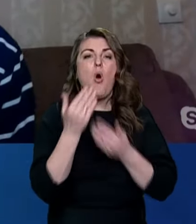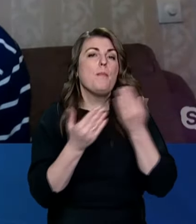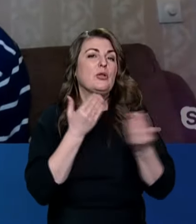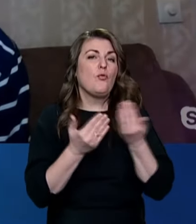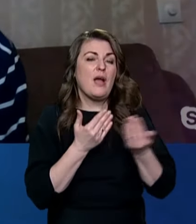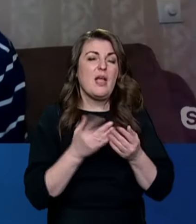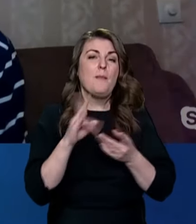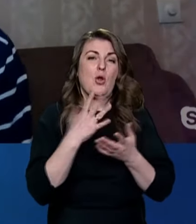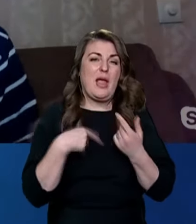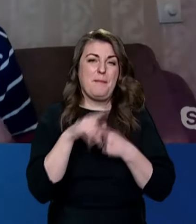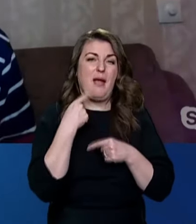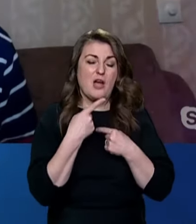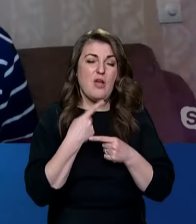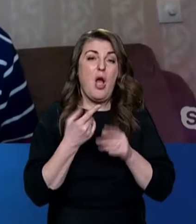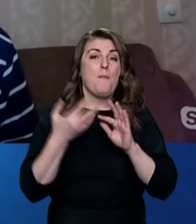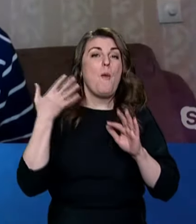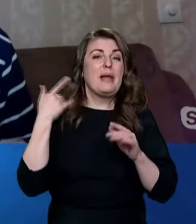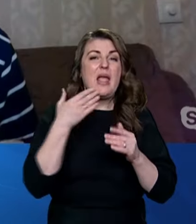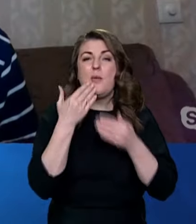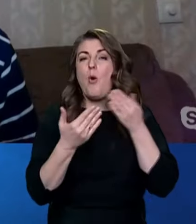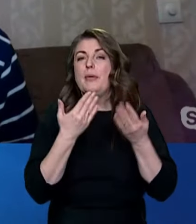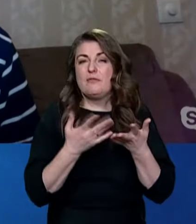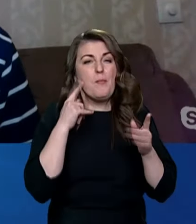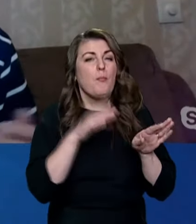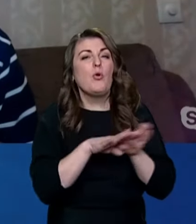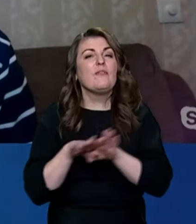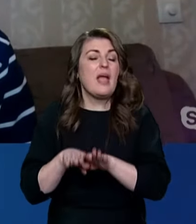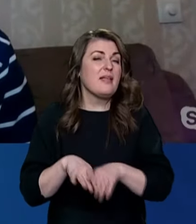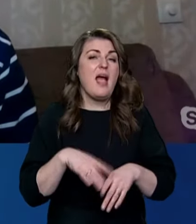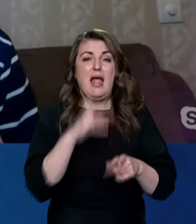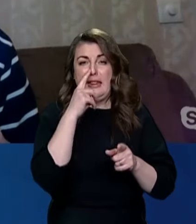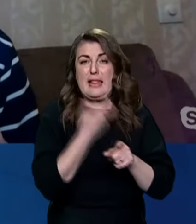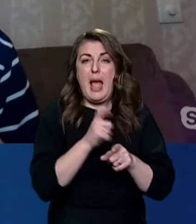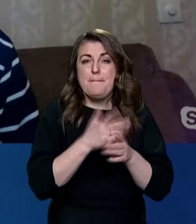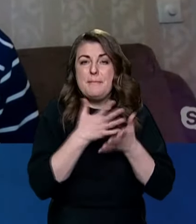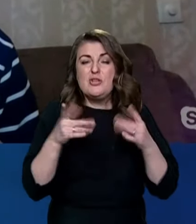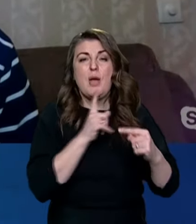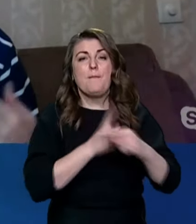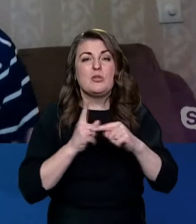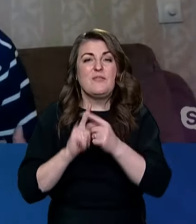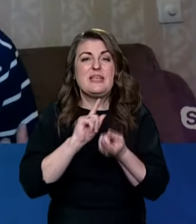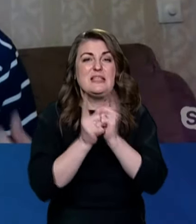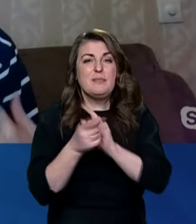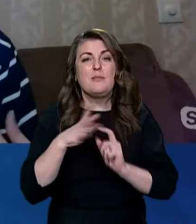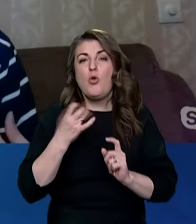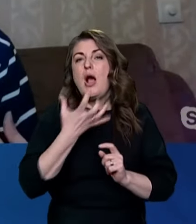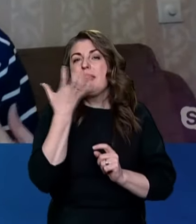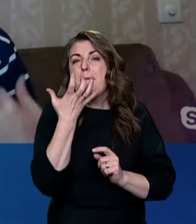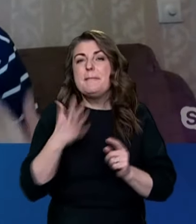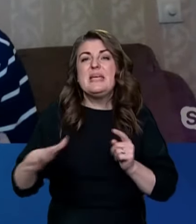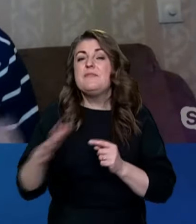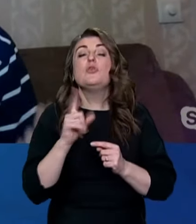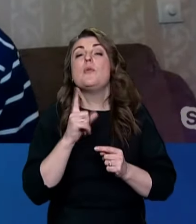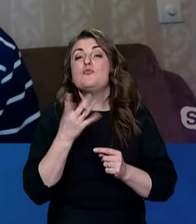опитування, про яке ми кажемо, так, з попереднім опитуванням порівняння. Найбільші позитивні зміни були на півдні. Чому? Тому